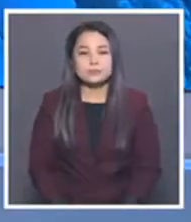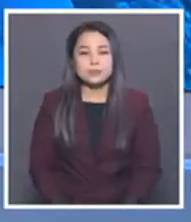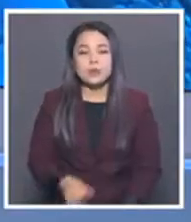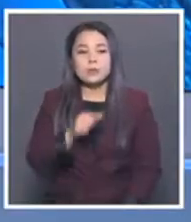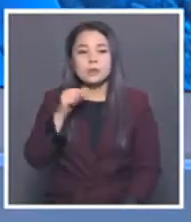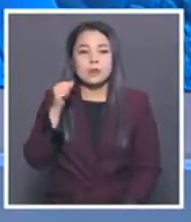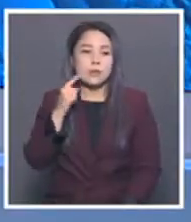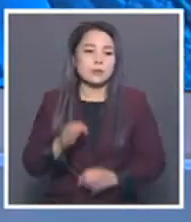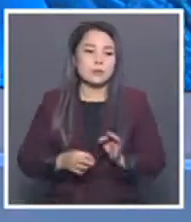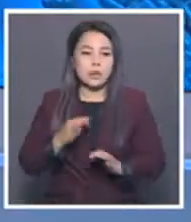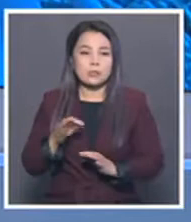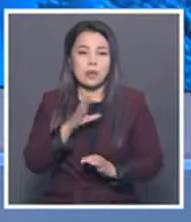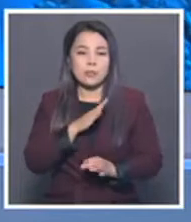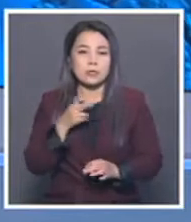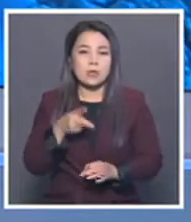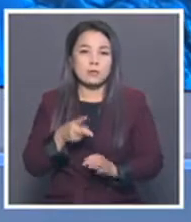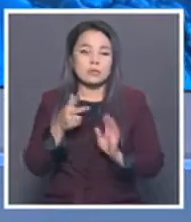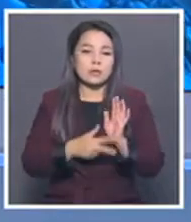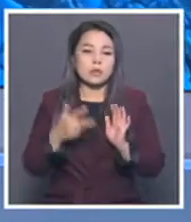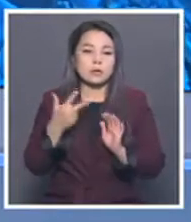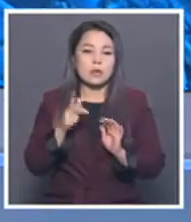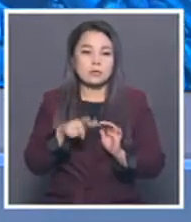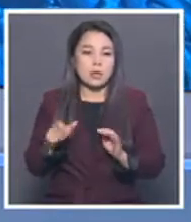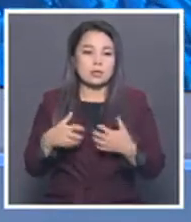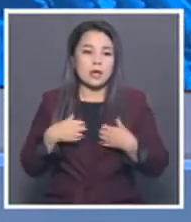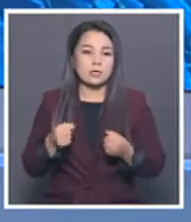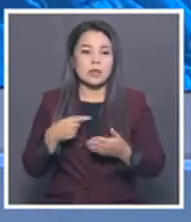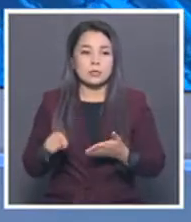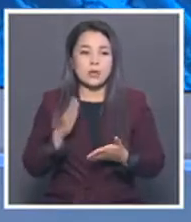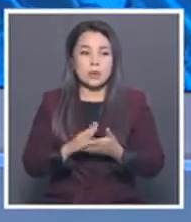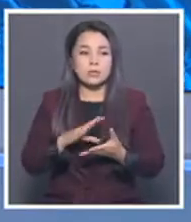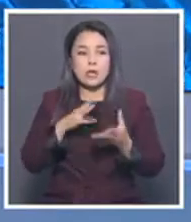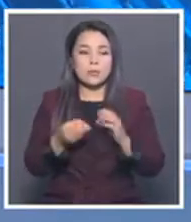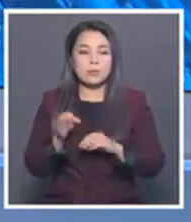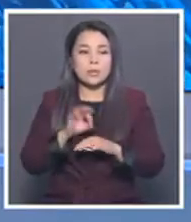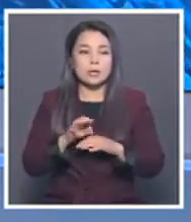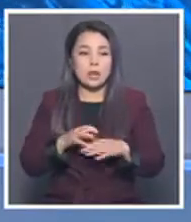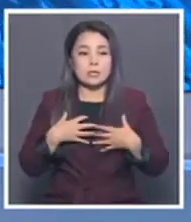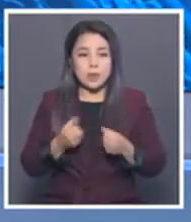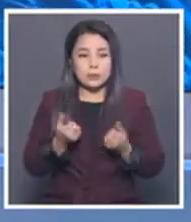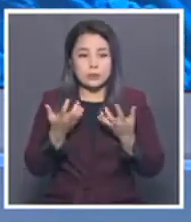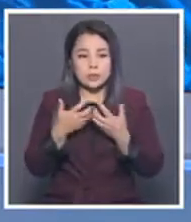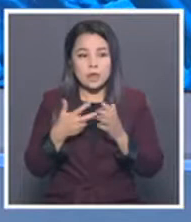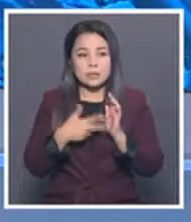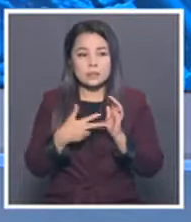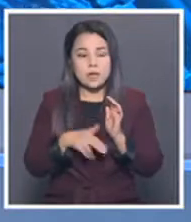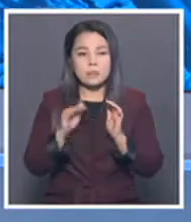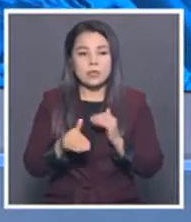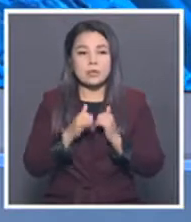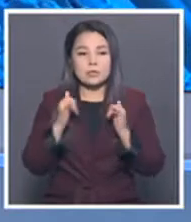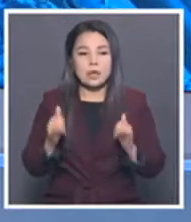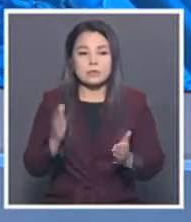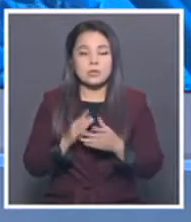Өткен тәулікте коронавирустан 2083 адам жазылып шықты. Сөйтіп жалпы аурудан айыққандар саны 80 мыңнан асты.